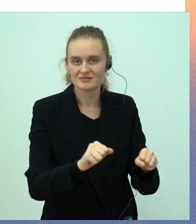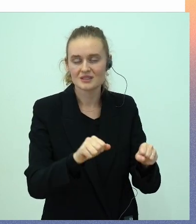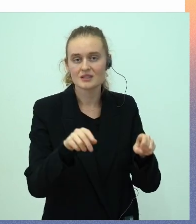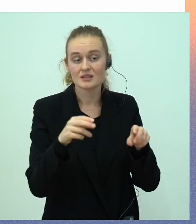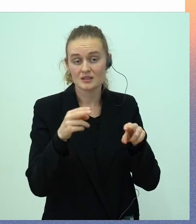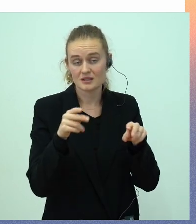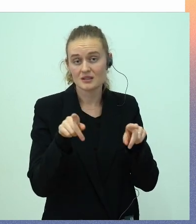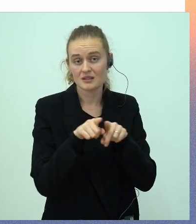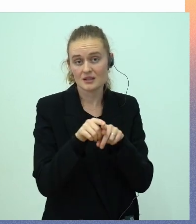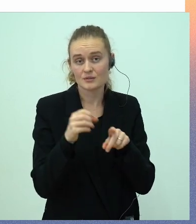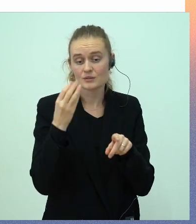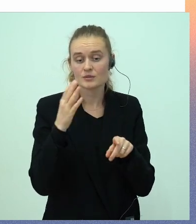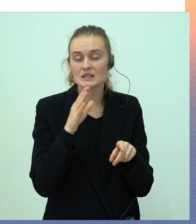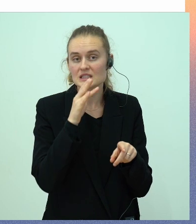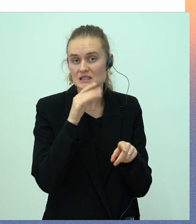žydai.